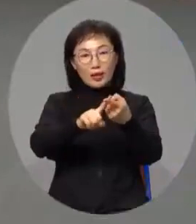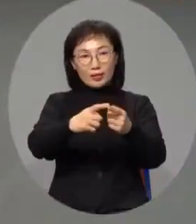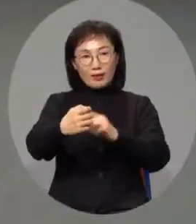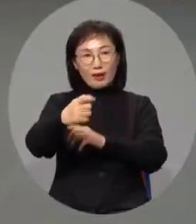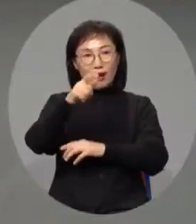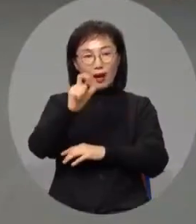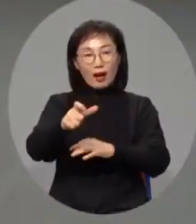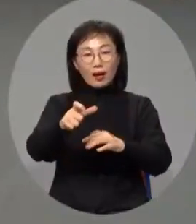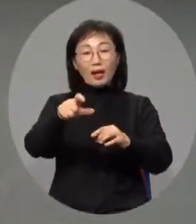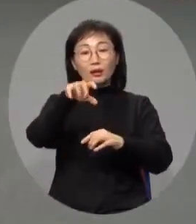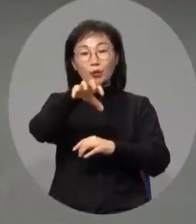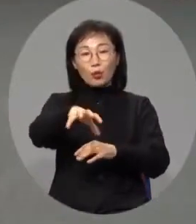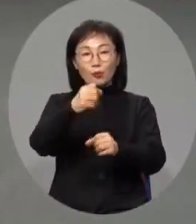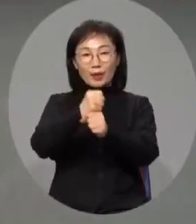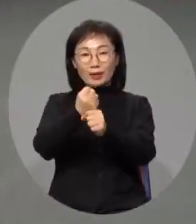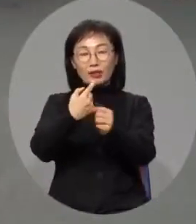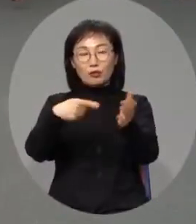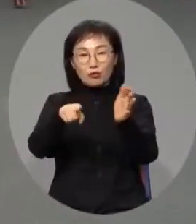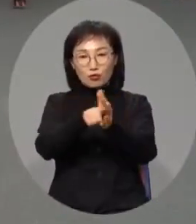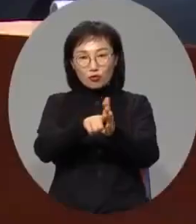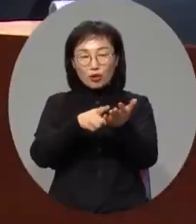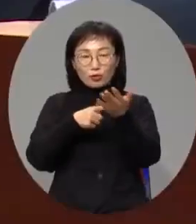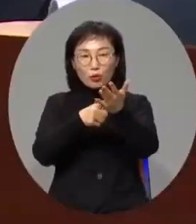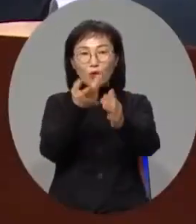계획인데 인구는 날로 줄고 있어